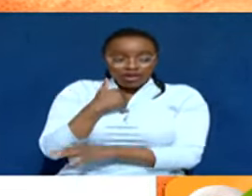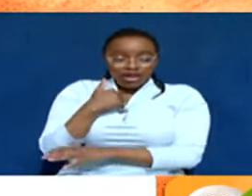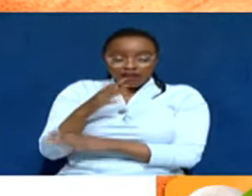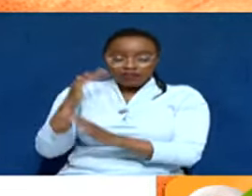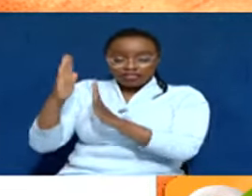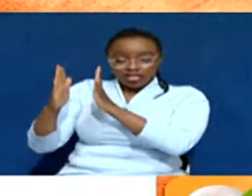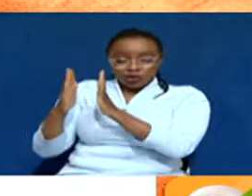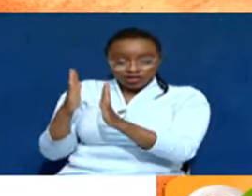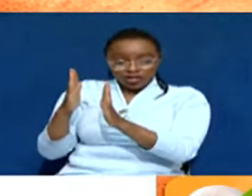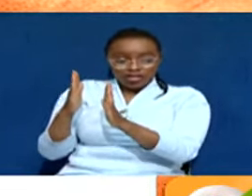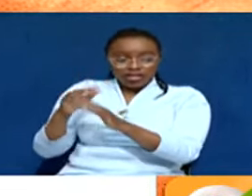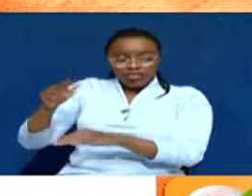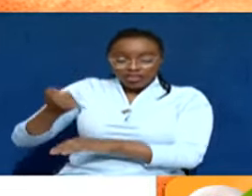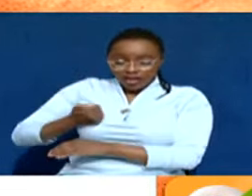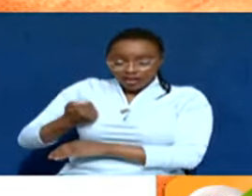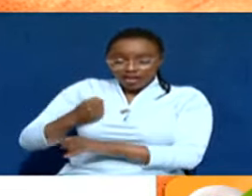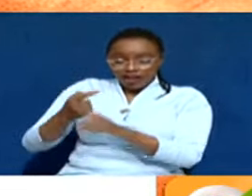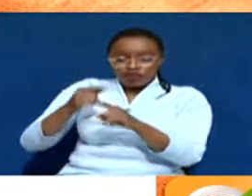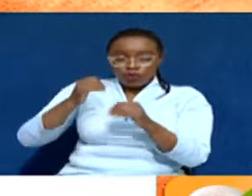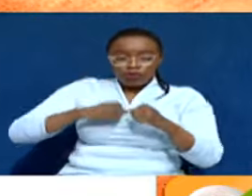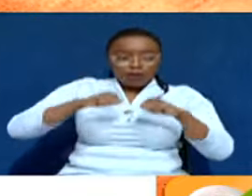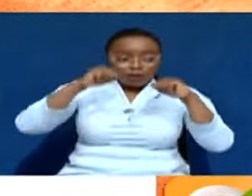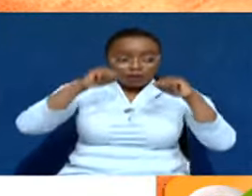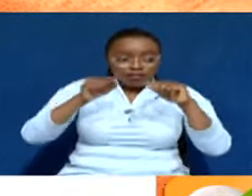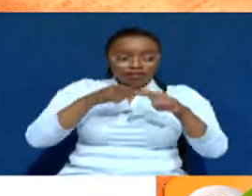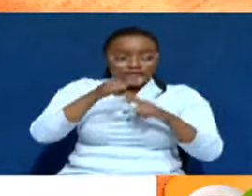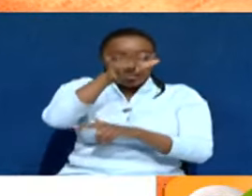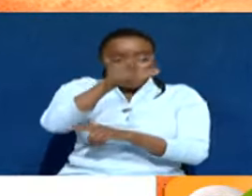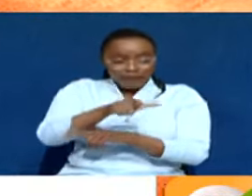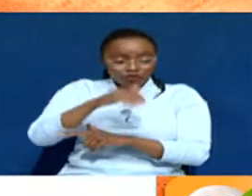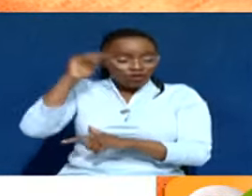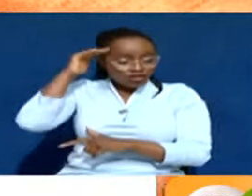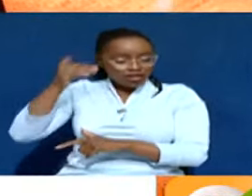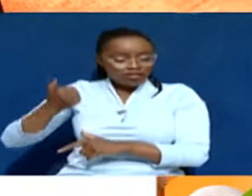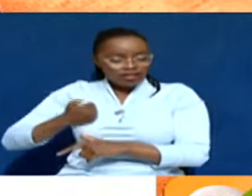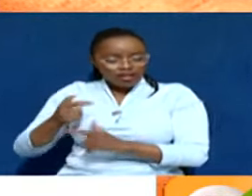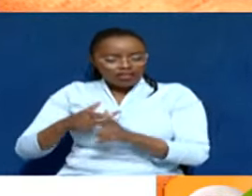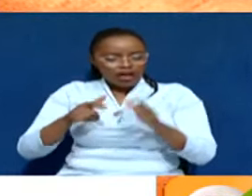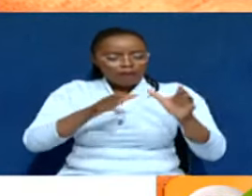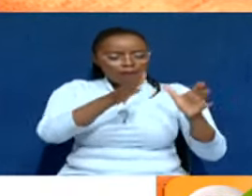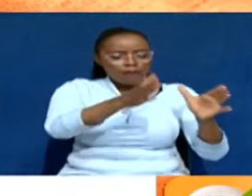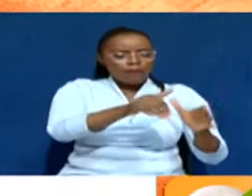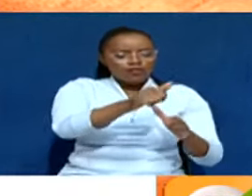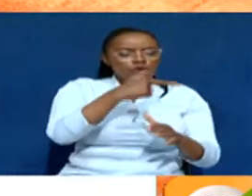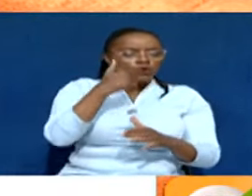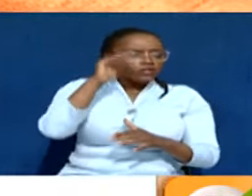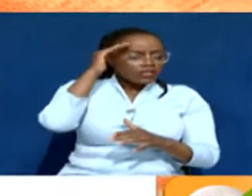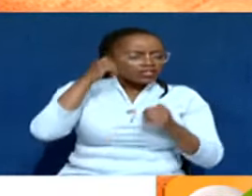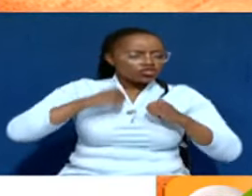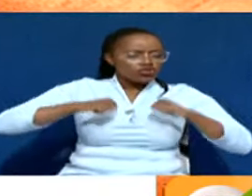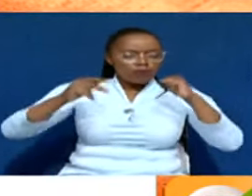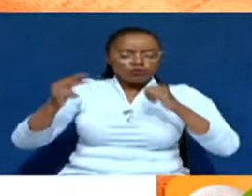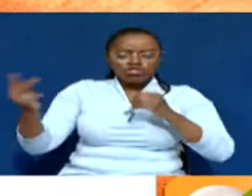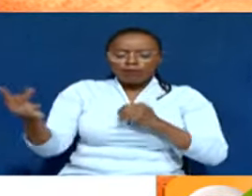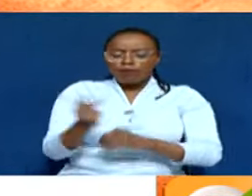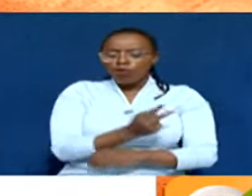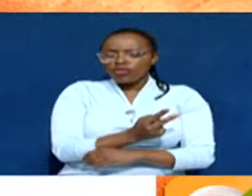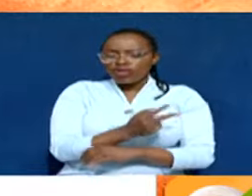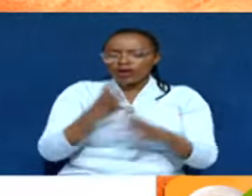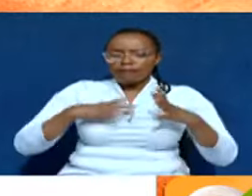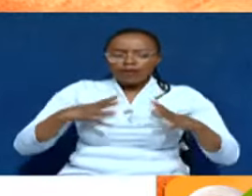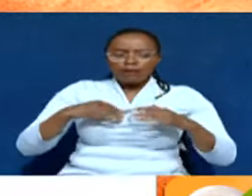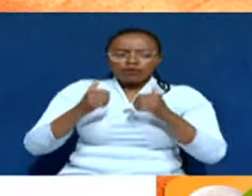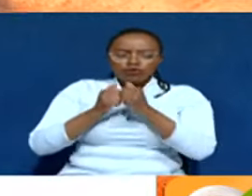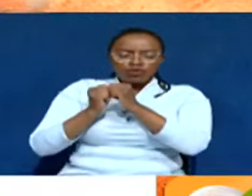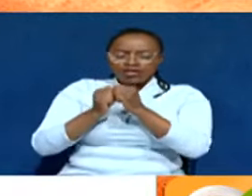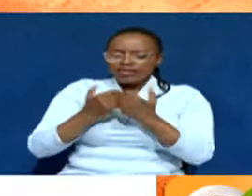hiyo security, msichana ametoka kwa boss. Kuna mtu anasikiza huyu msichana na kuna mtu anasikiza huyu boss. Yeah. Kuwekwa hawa watu wote mahali